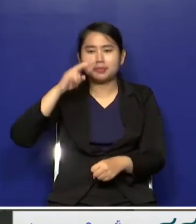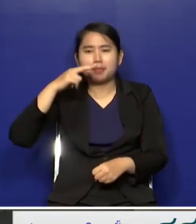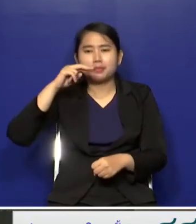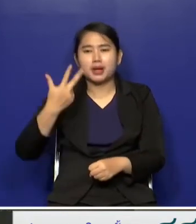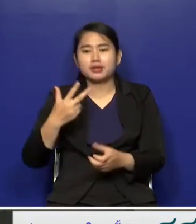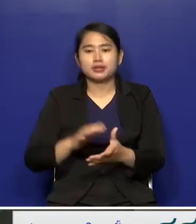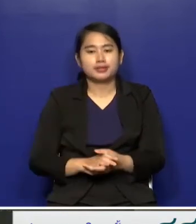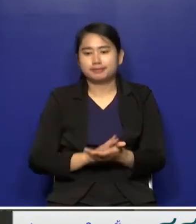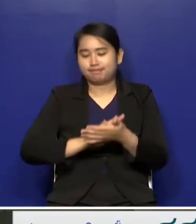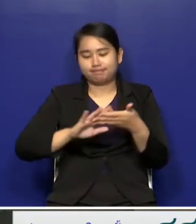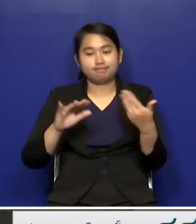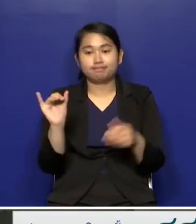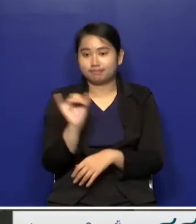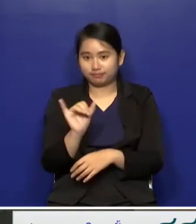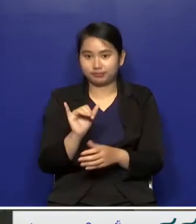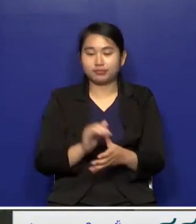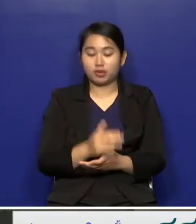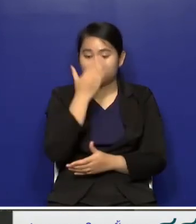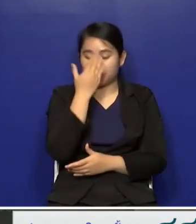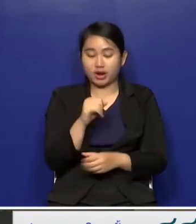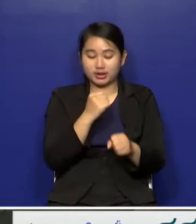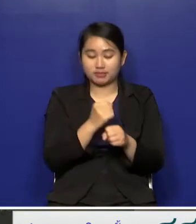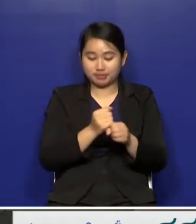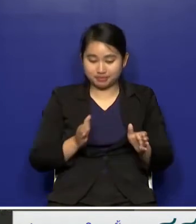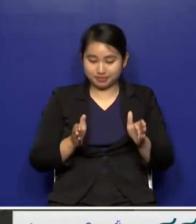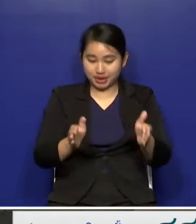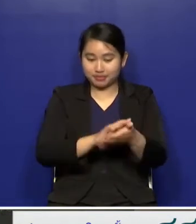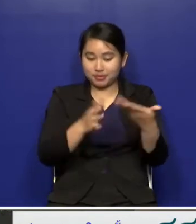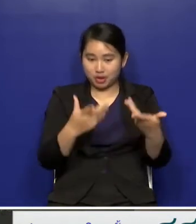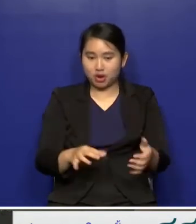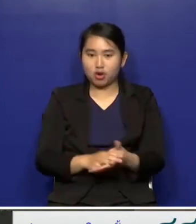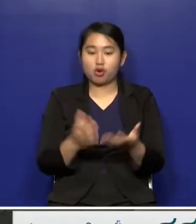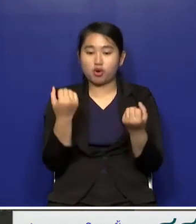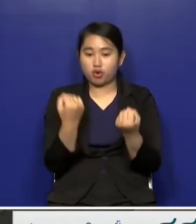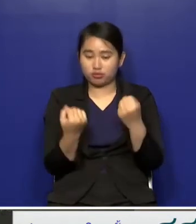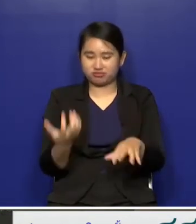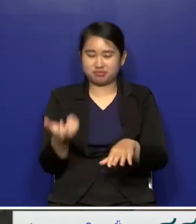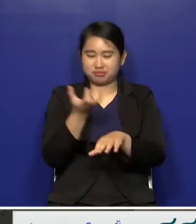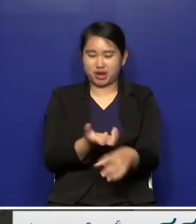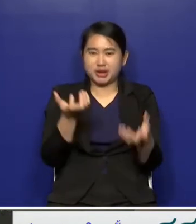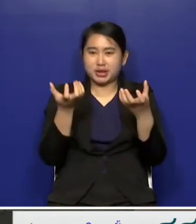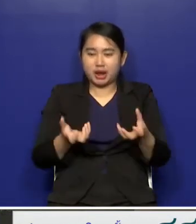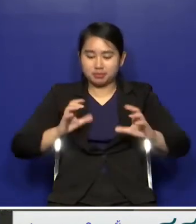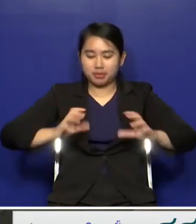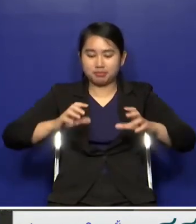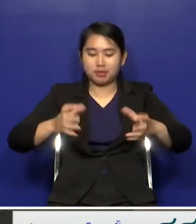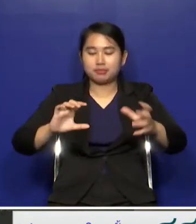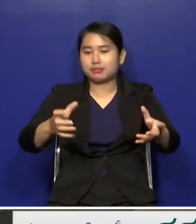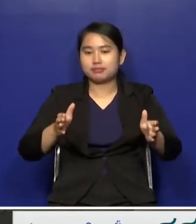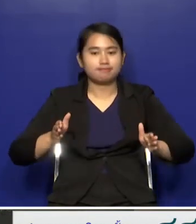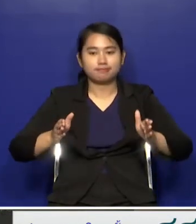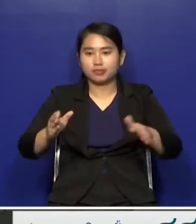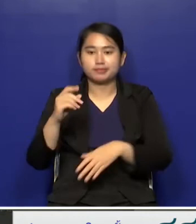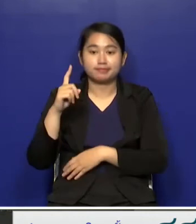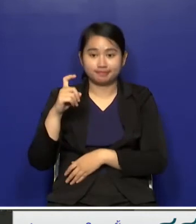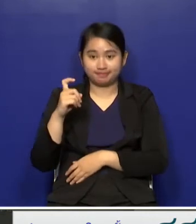ครับก็เพราะซ่อมเสร็จรถที่มีน้ำหนักเกินก็ผ่านมาก็ทางอยู่ดีนะฮะก็ขอให้หน่วยงานที่